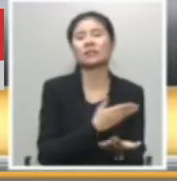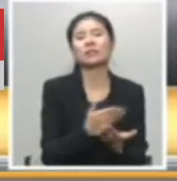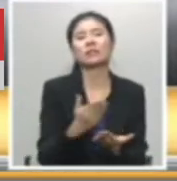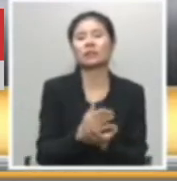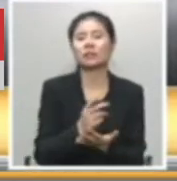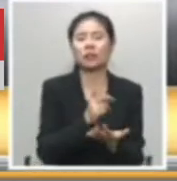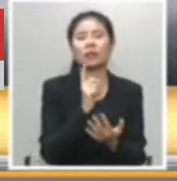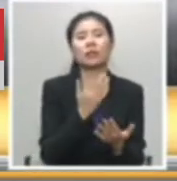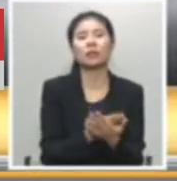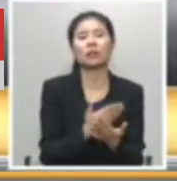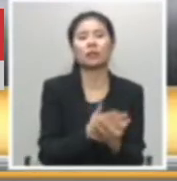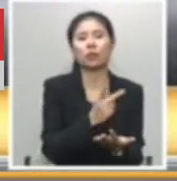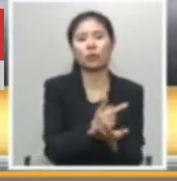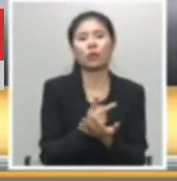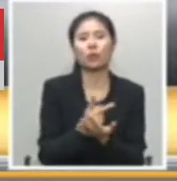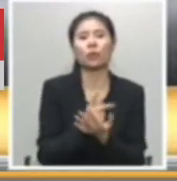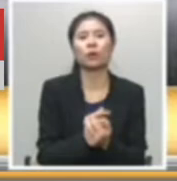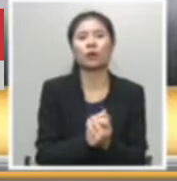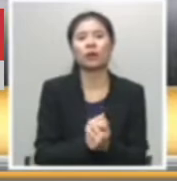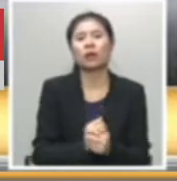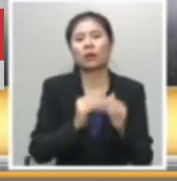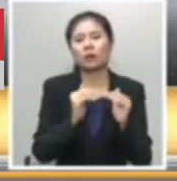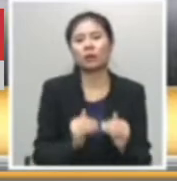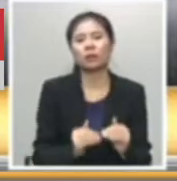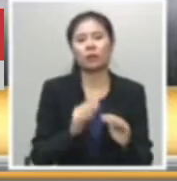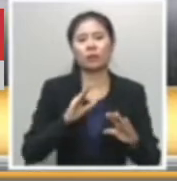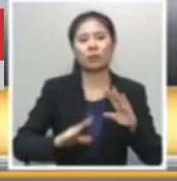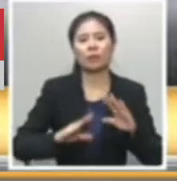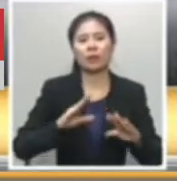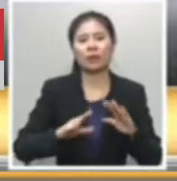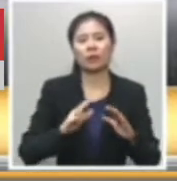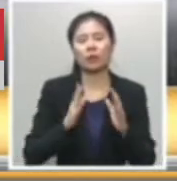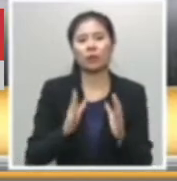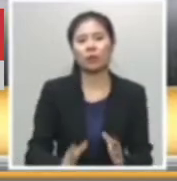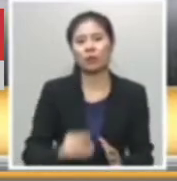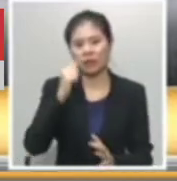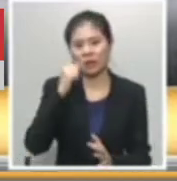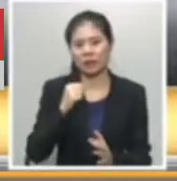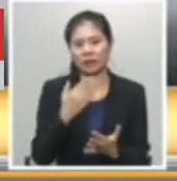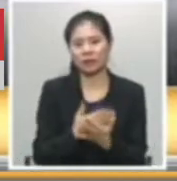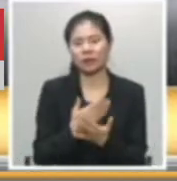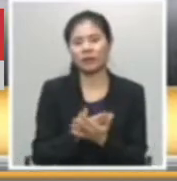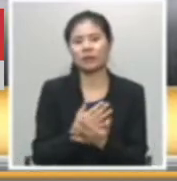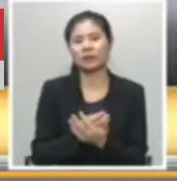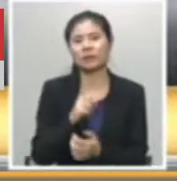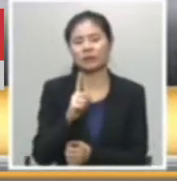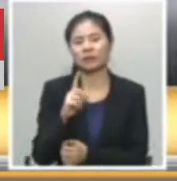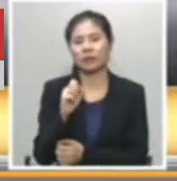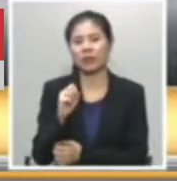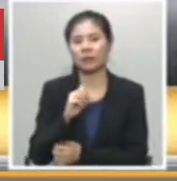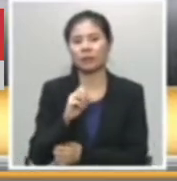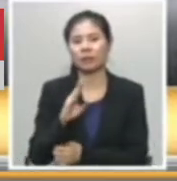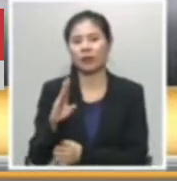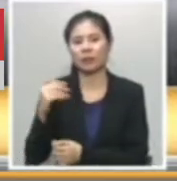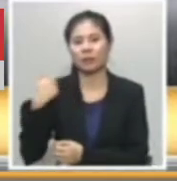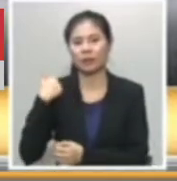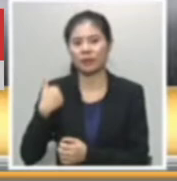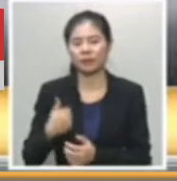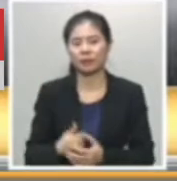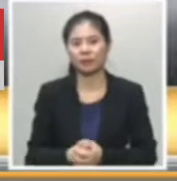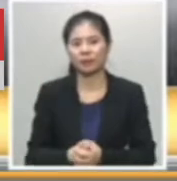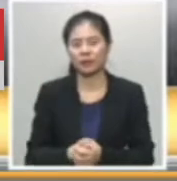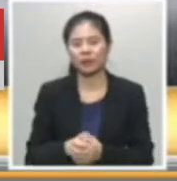งครับเฉลี่ยแล้วเนี่ยคนไทยเป็นหนี้นะครับต่อ1คนเนี่ยหลายแสนบาทครับท่านประธานแปลว่